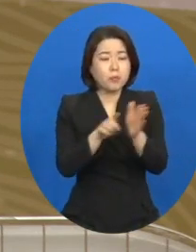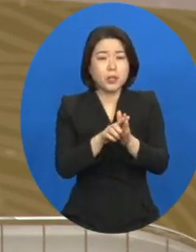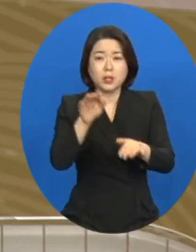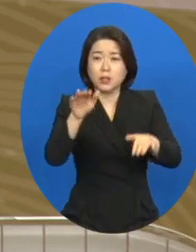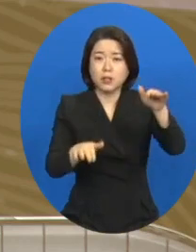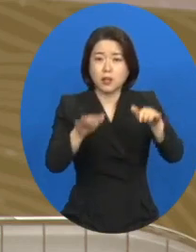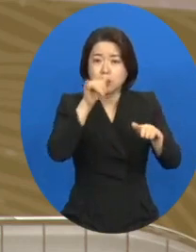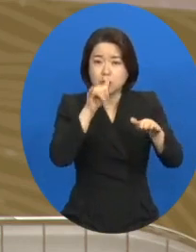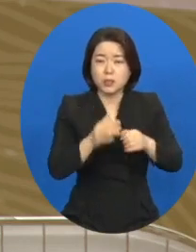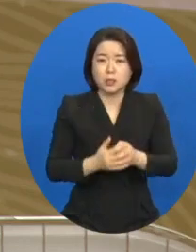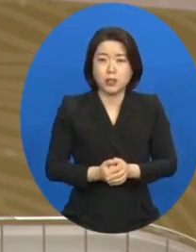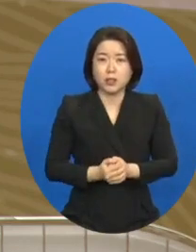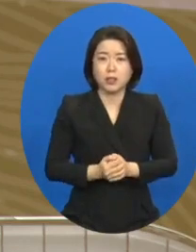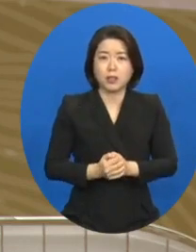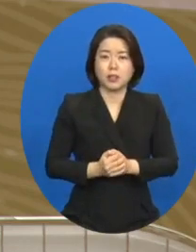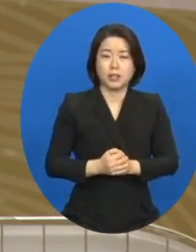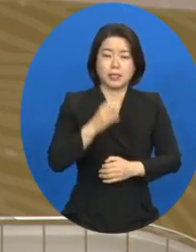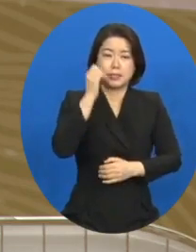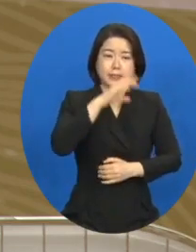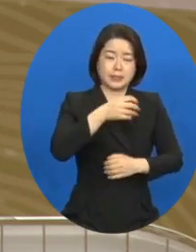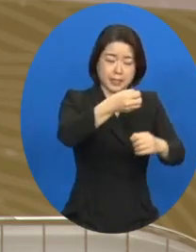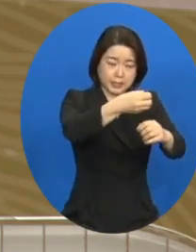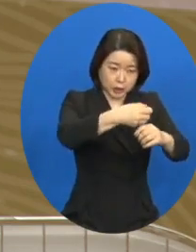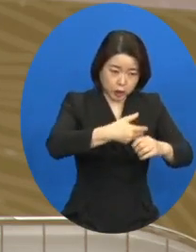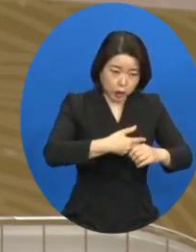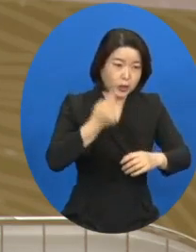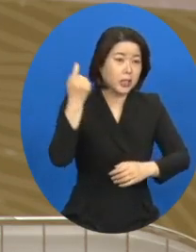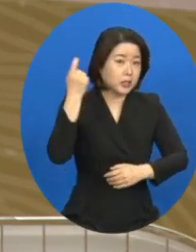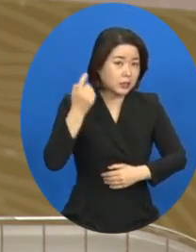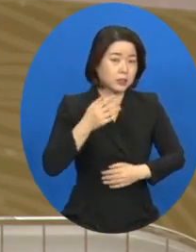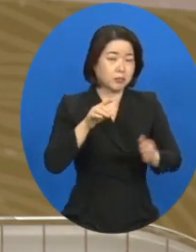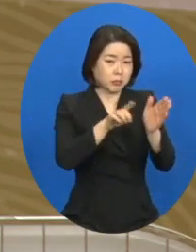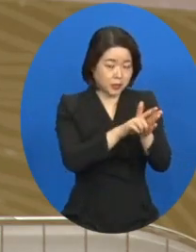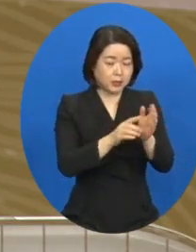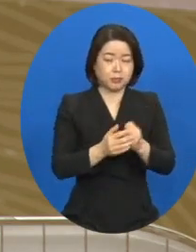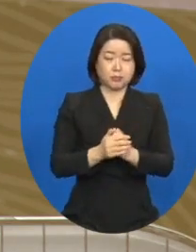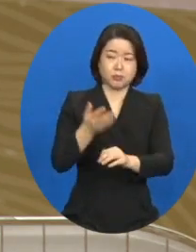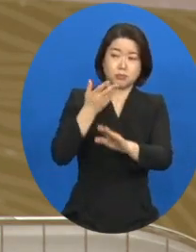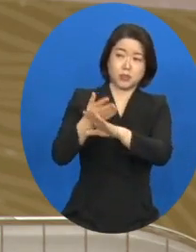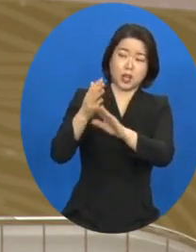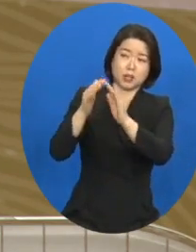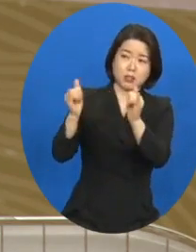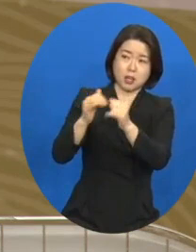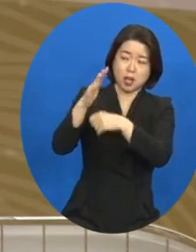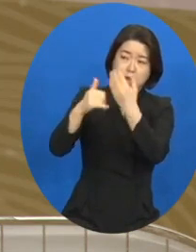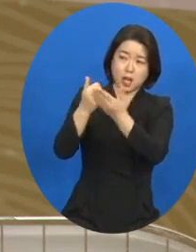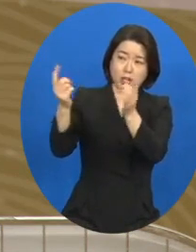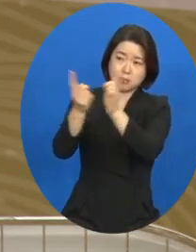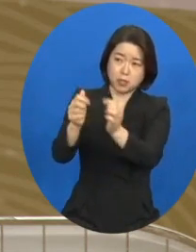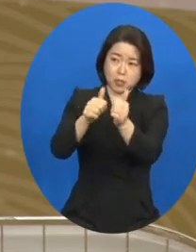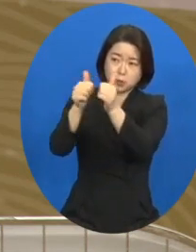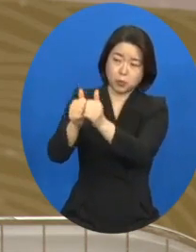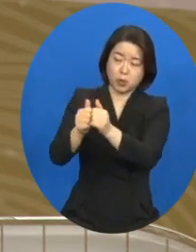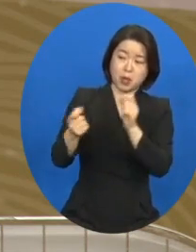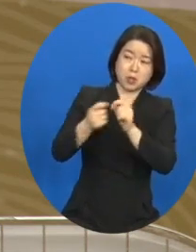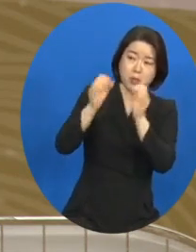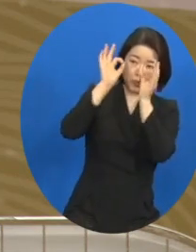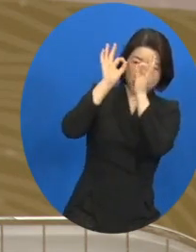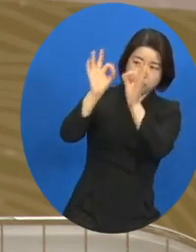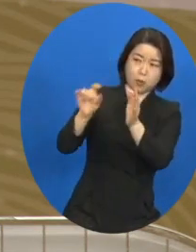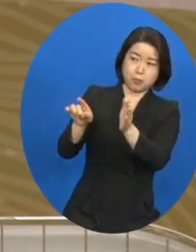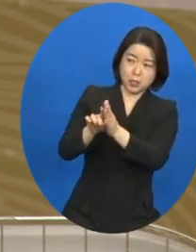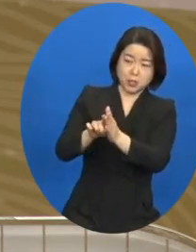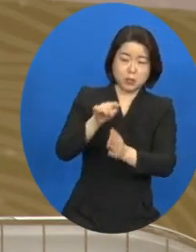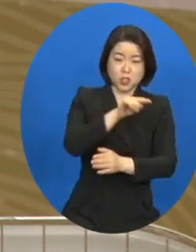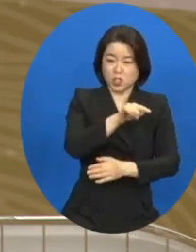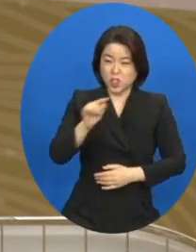거죠? 그저 전해 들어서 아는 믿음, 다른 사람이 하나님을 만나고 동행하는 것을 그저 옆에서 본 믿음